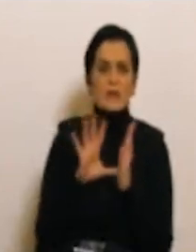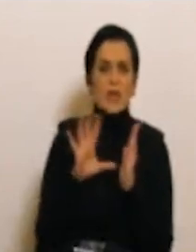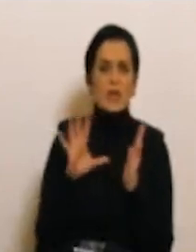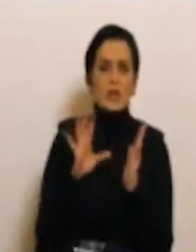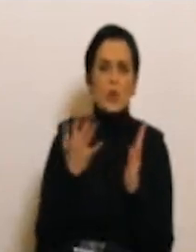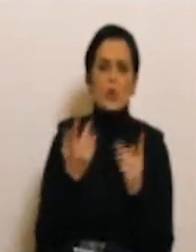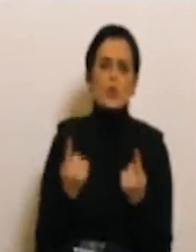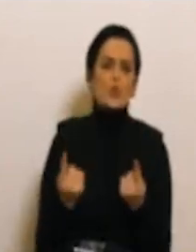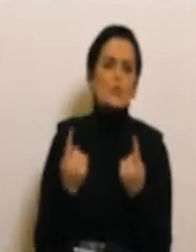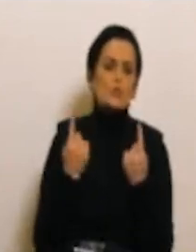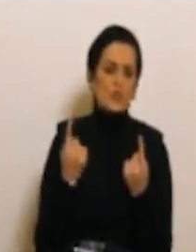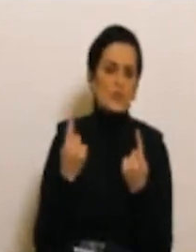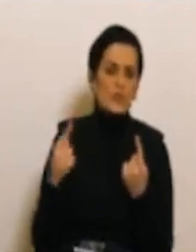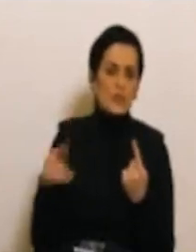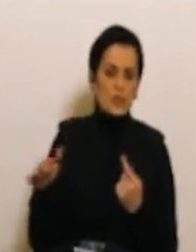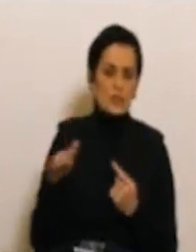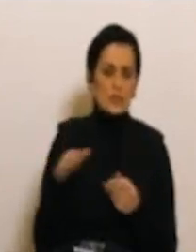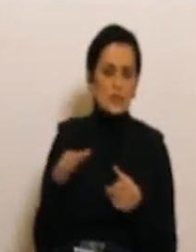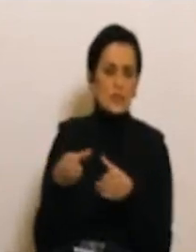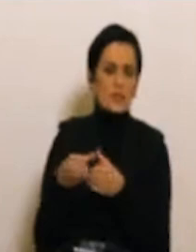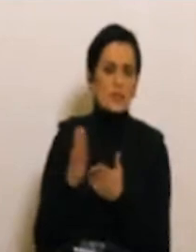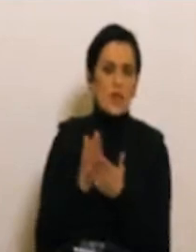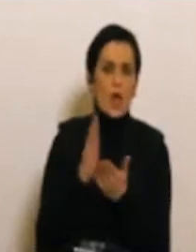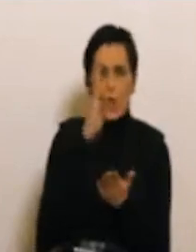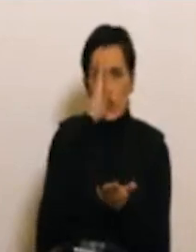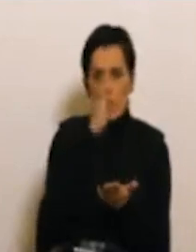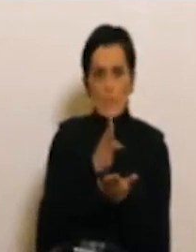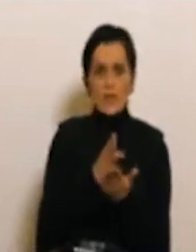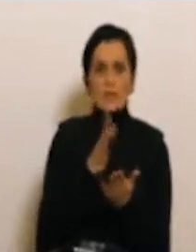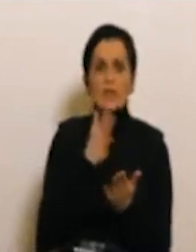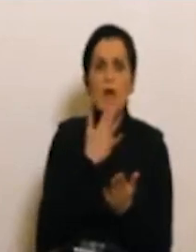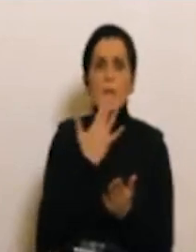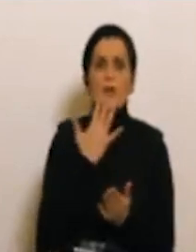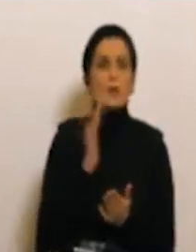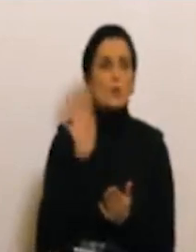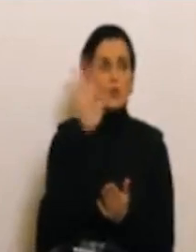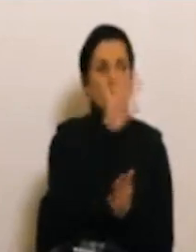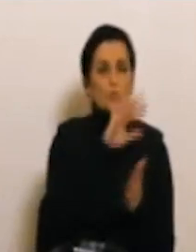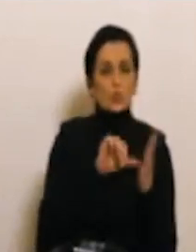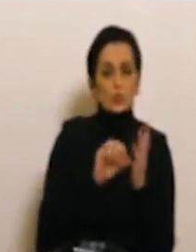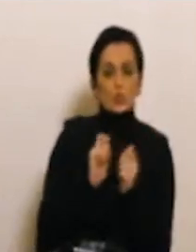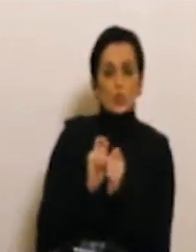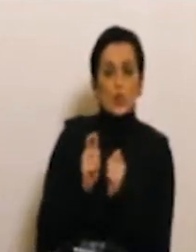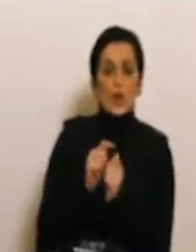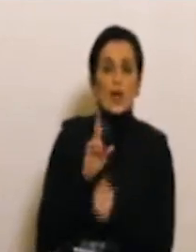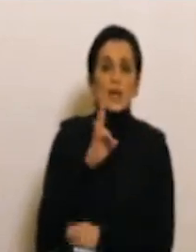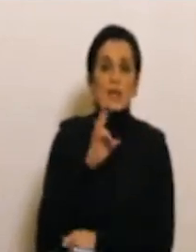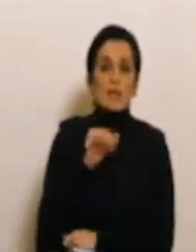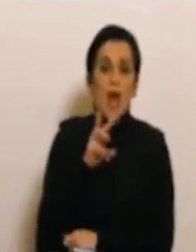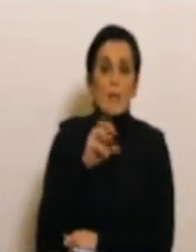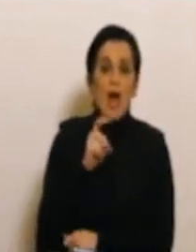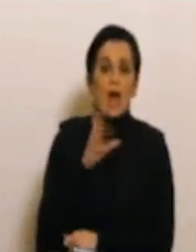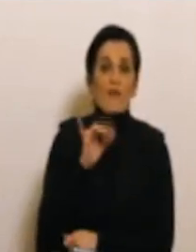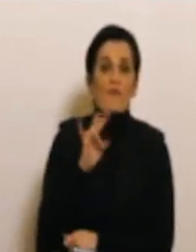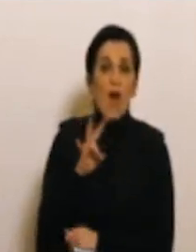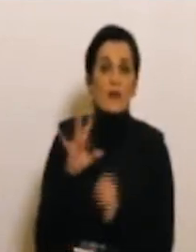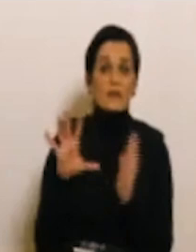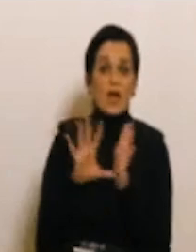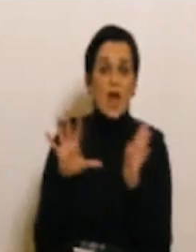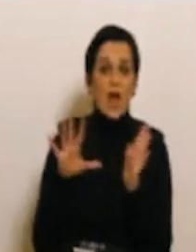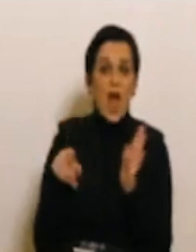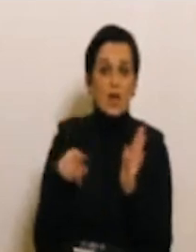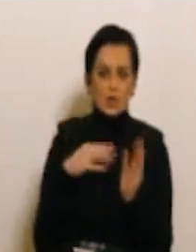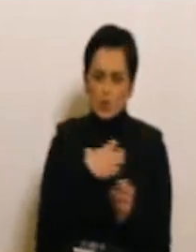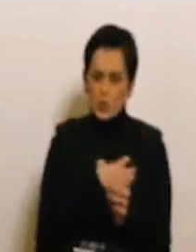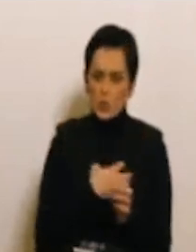რომელიც პირდაპირ უცხოურ ინვესტიციებს იზიდავს საქართველოში და ნამახვანჰესი ამ თვალსაზრისითაც უმნიშვნელოვანესი